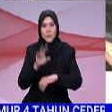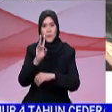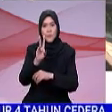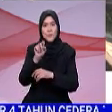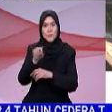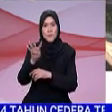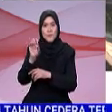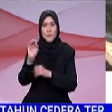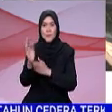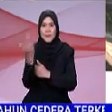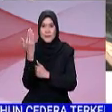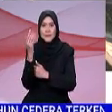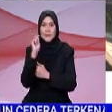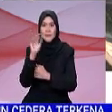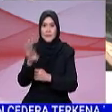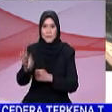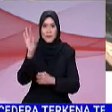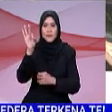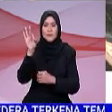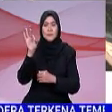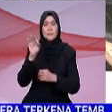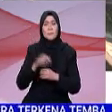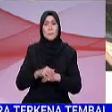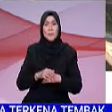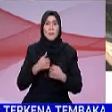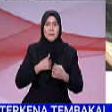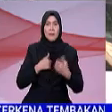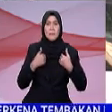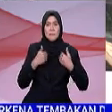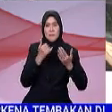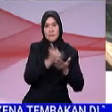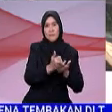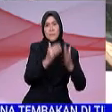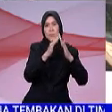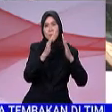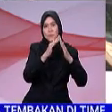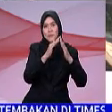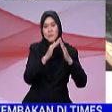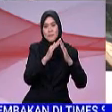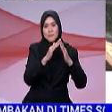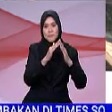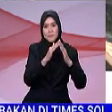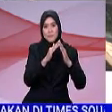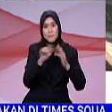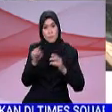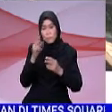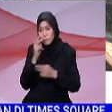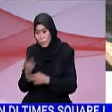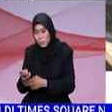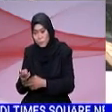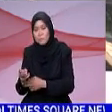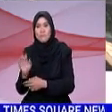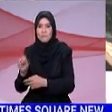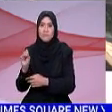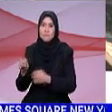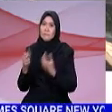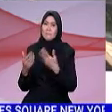7.40 pagi tadi. Setelah dekat? Saya dekat rumah. Puan dah tengok lah? Saya dah